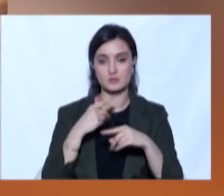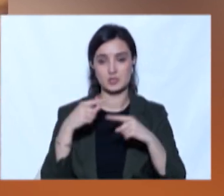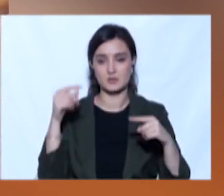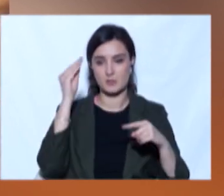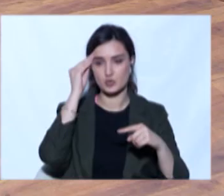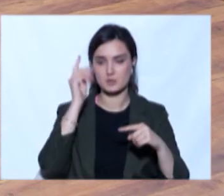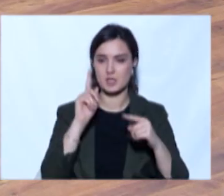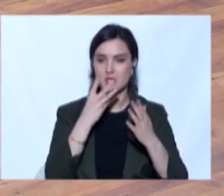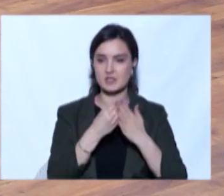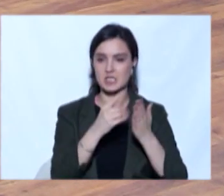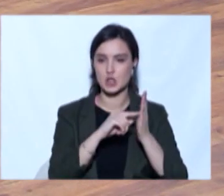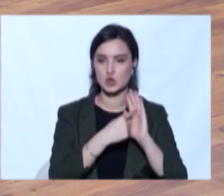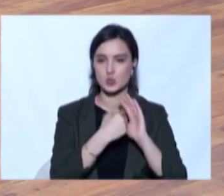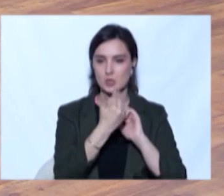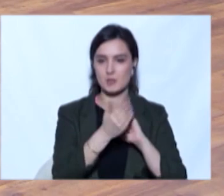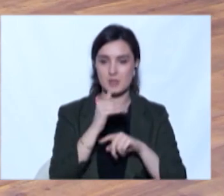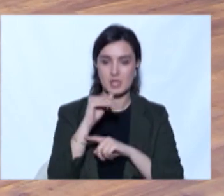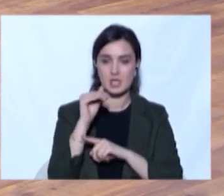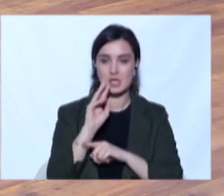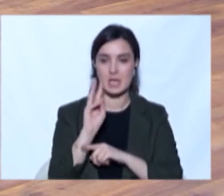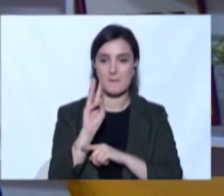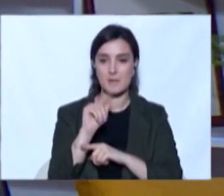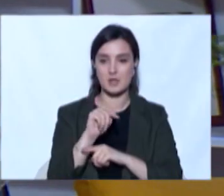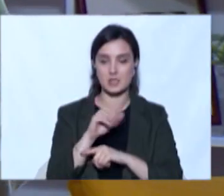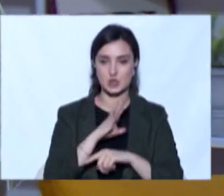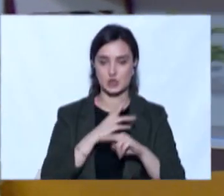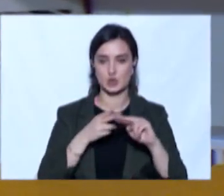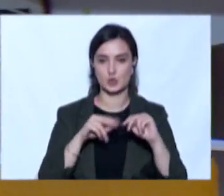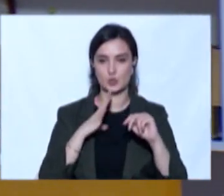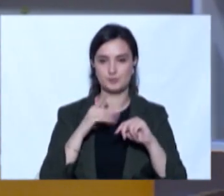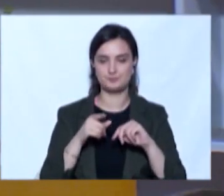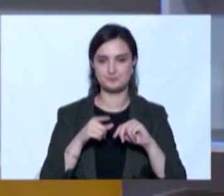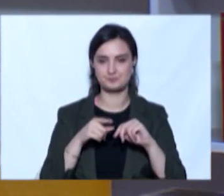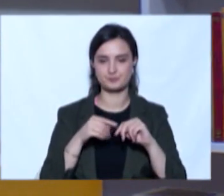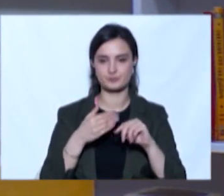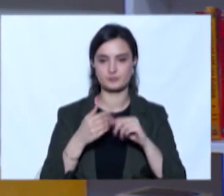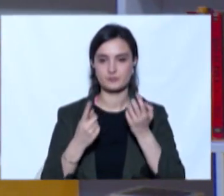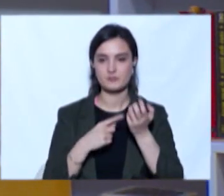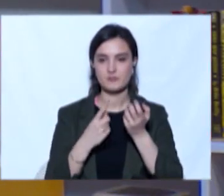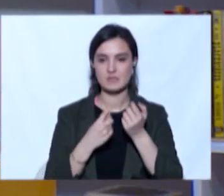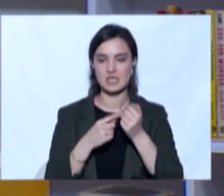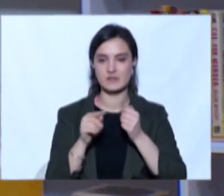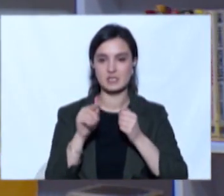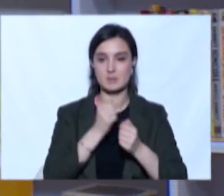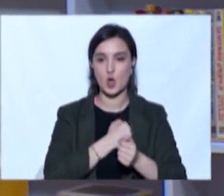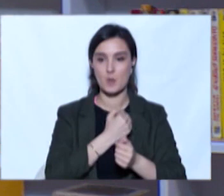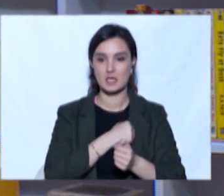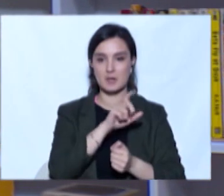ქონდა ლამპრობას. ერთ-ერთი ვერსიით ეს იყო თქვა დათვლის საშუალება